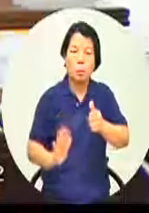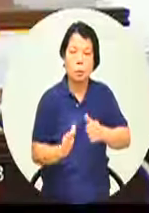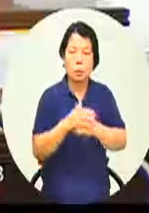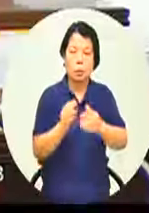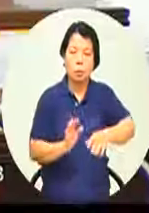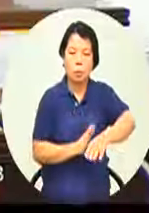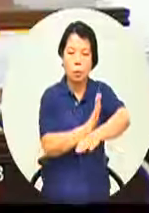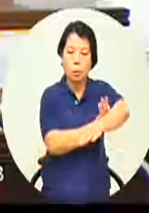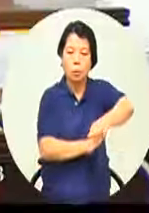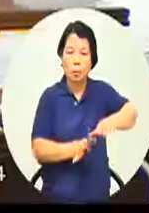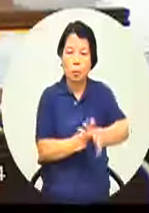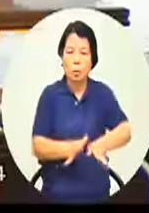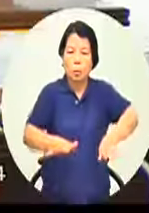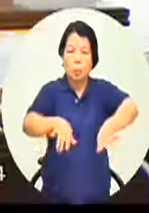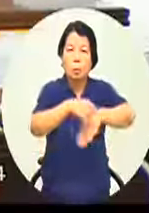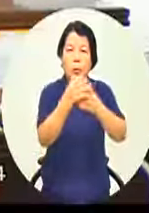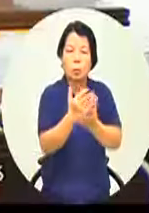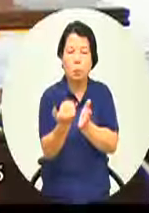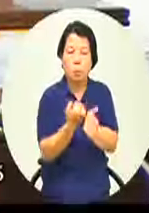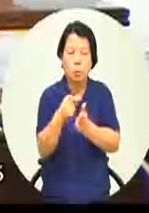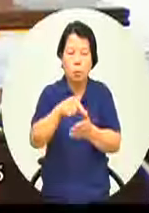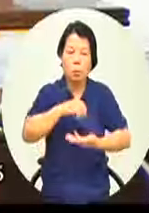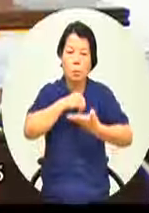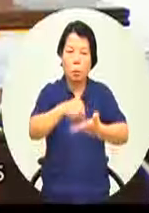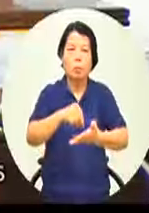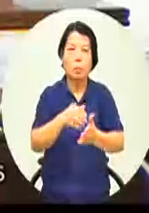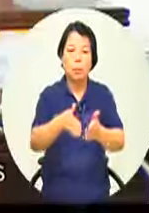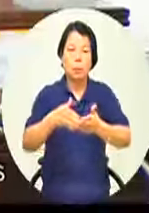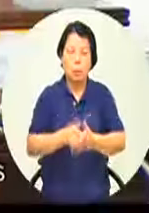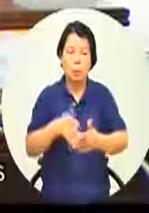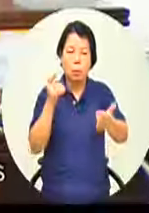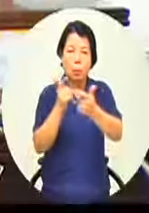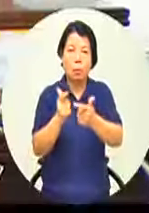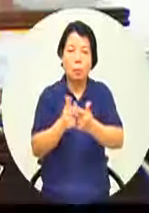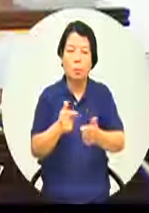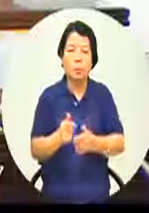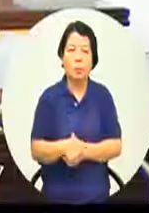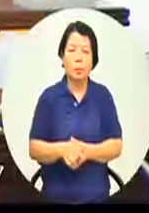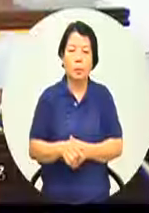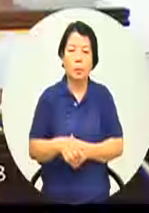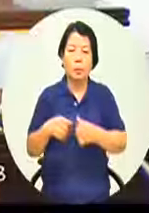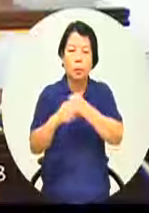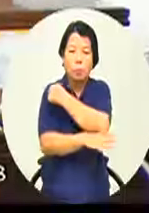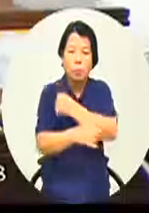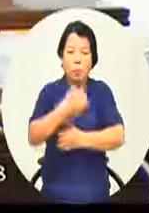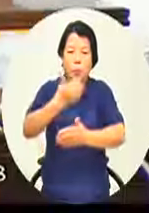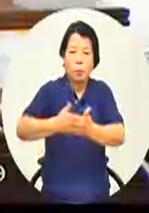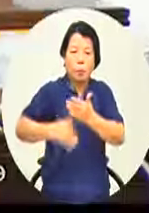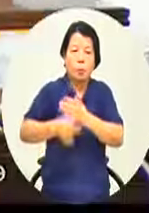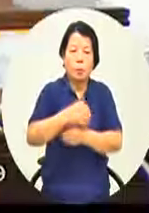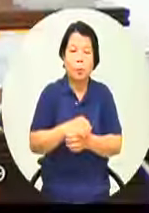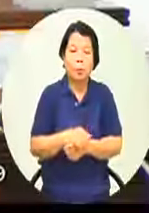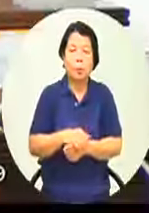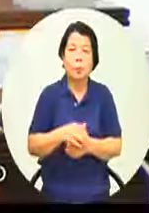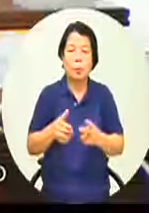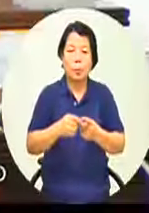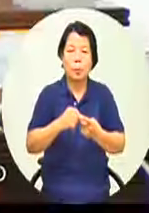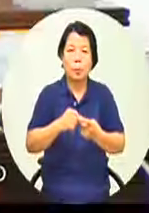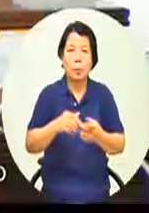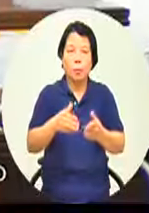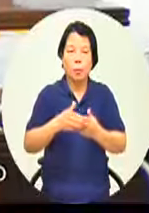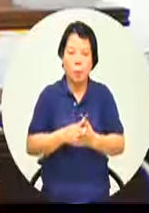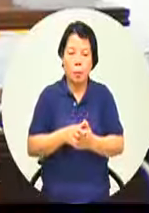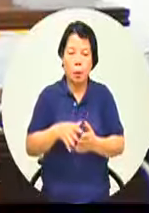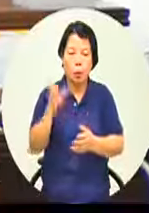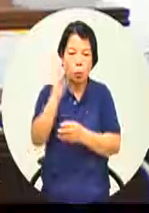的，就是刚刚本席所提的要符合低碳排放标准又能够蓄